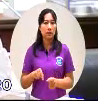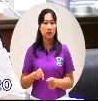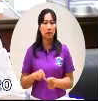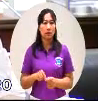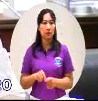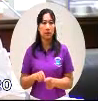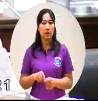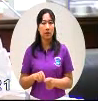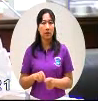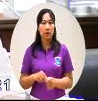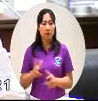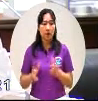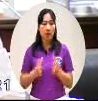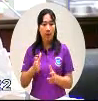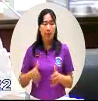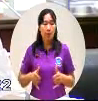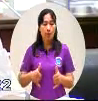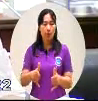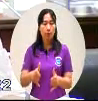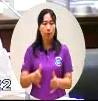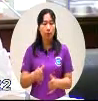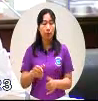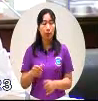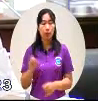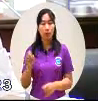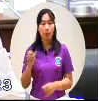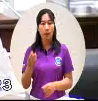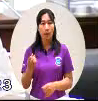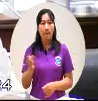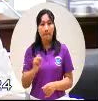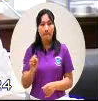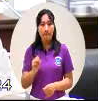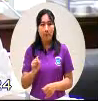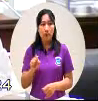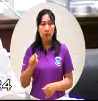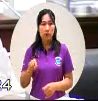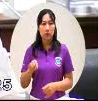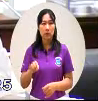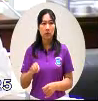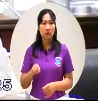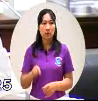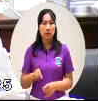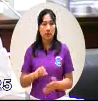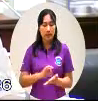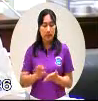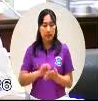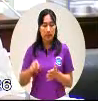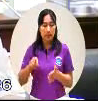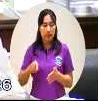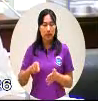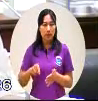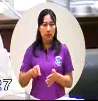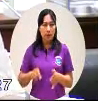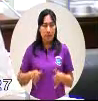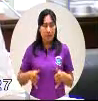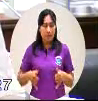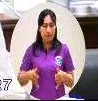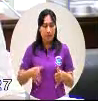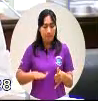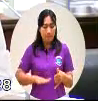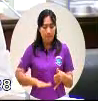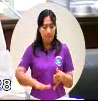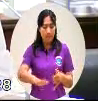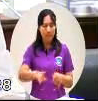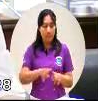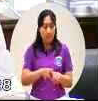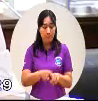吉配来弄平，我想这个区块呢应该是没有问题，因为这个我想这个是暂时性